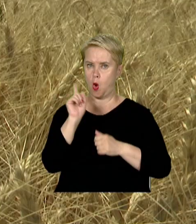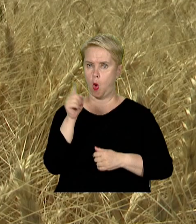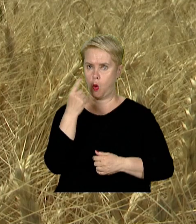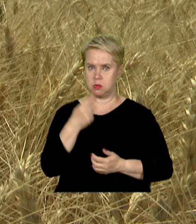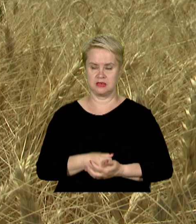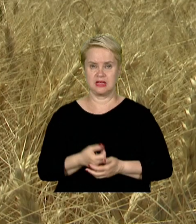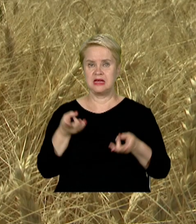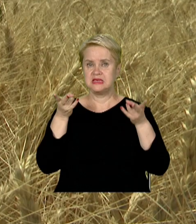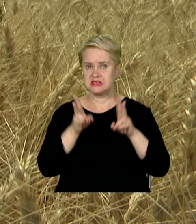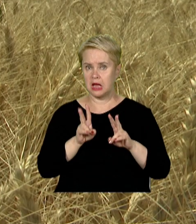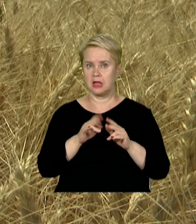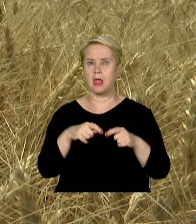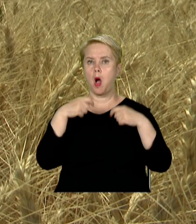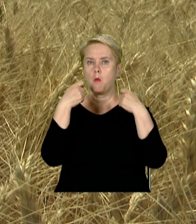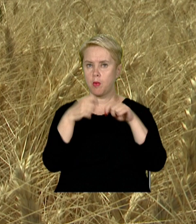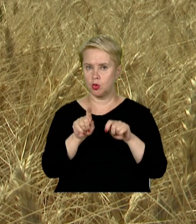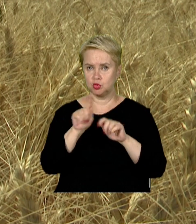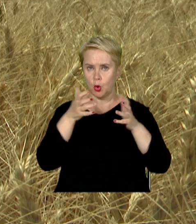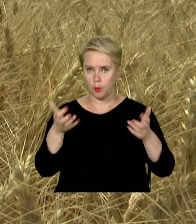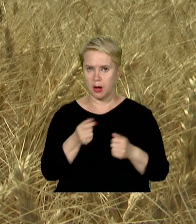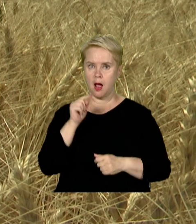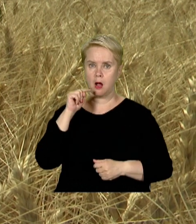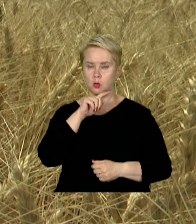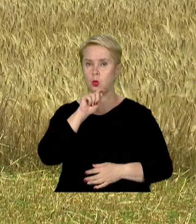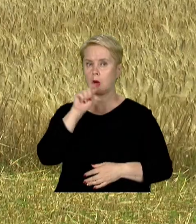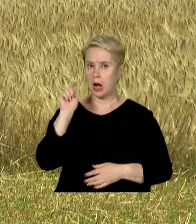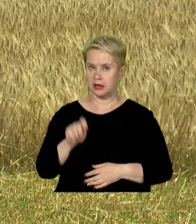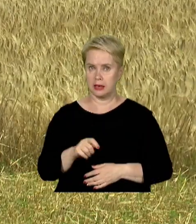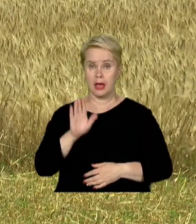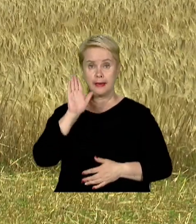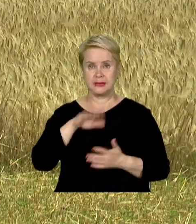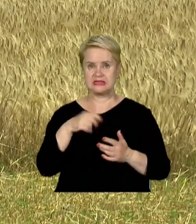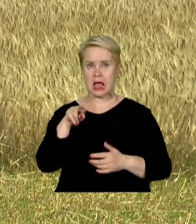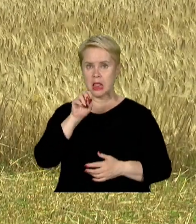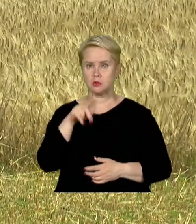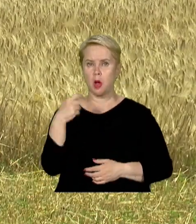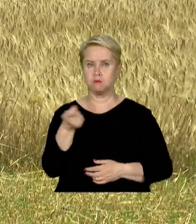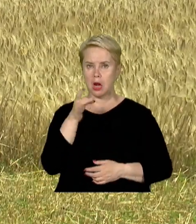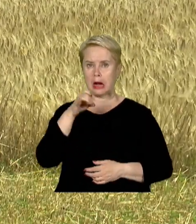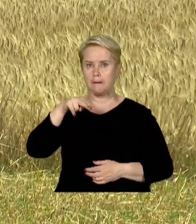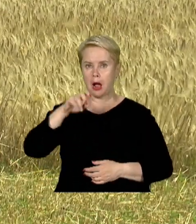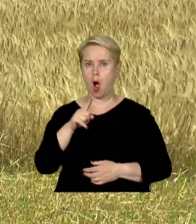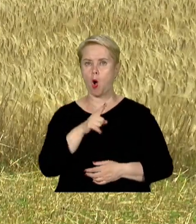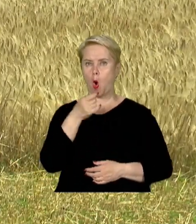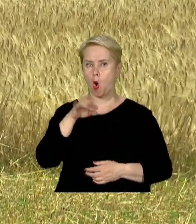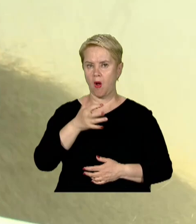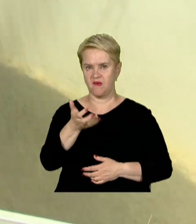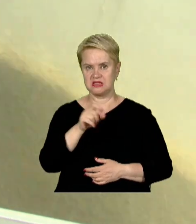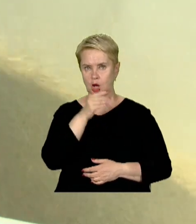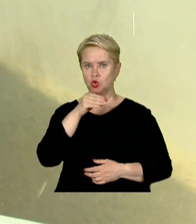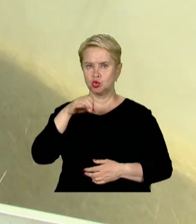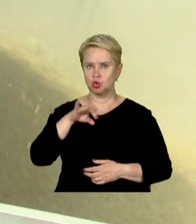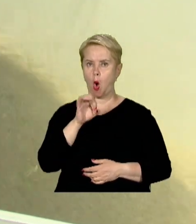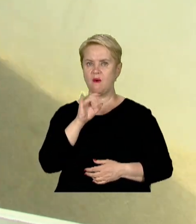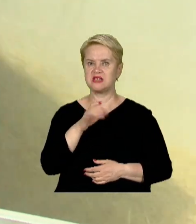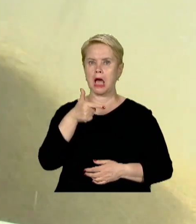області. Залишиться і на продаж, щоб підтримати економіку країни. Після ячменю, пшениці, ріпака і гороху візьмуться за жито,